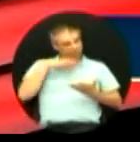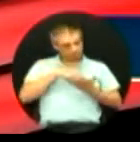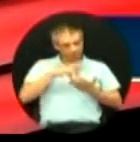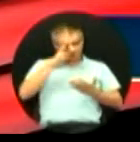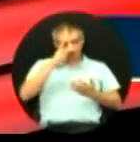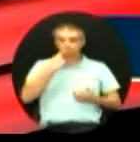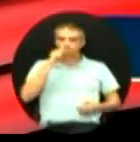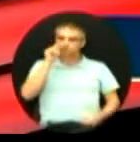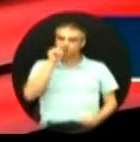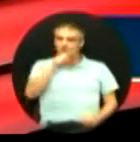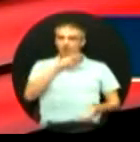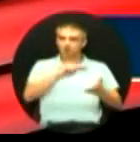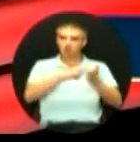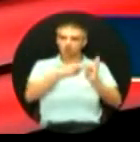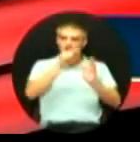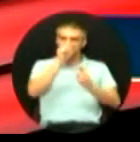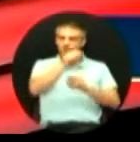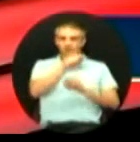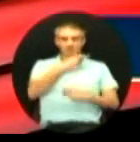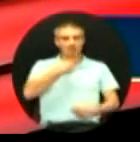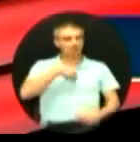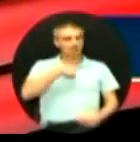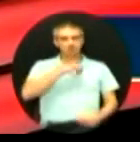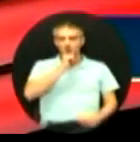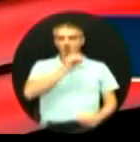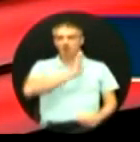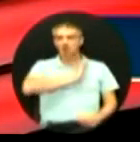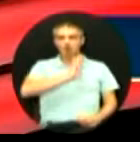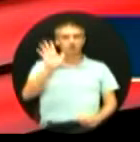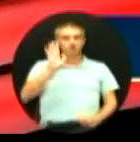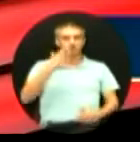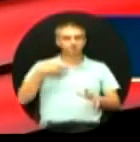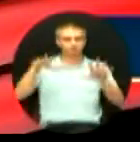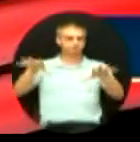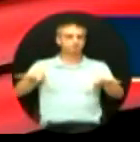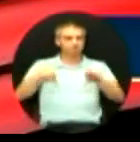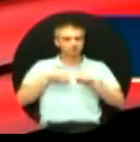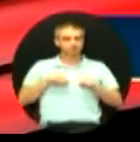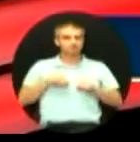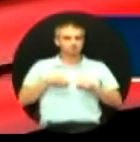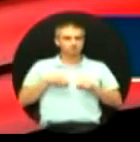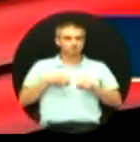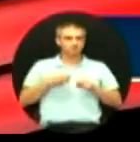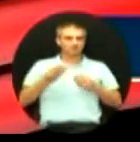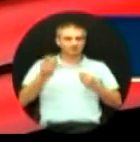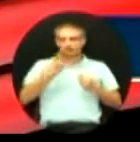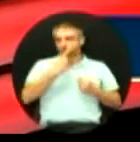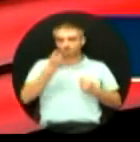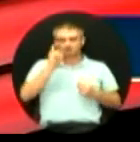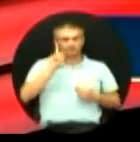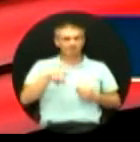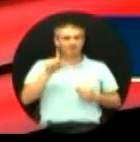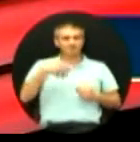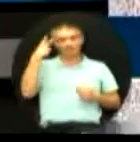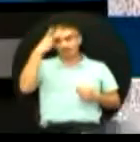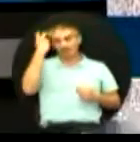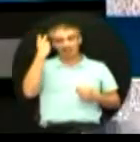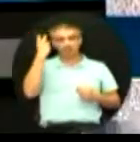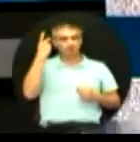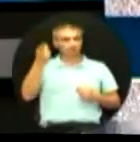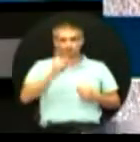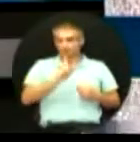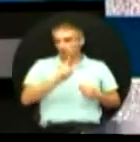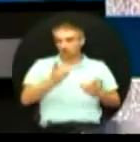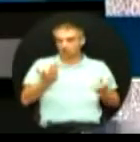ואומרים, זאת התוכנית. אנחנו לא מעוניינים לספח אלינו מאות אלפי ערבים שהם